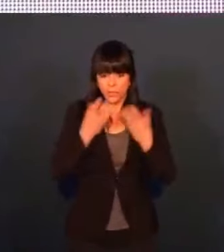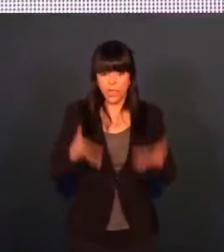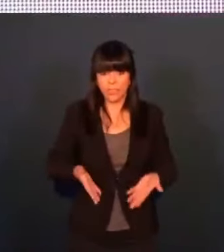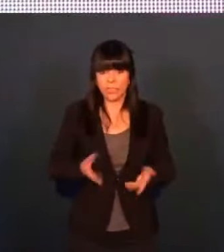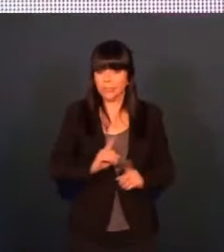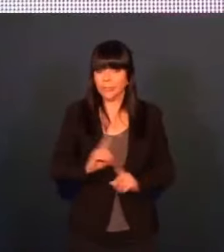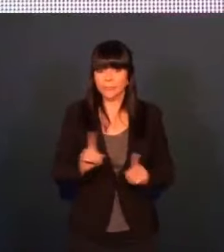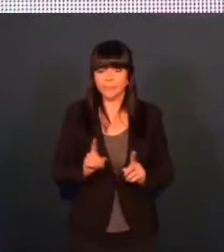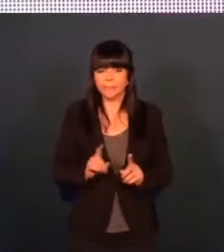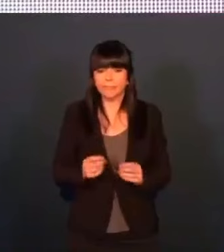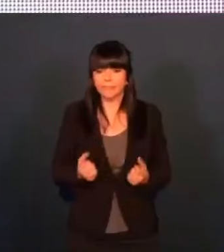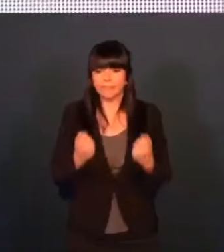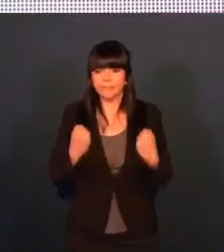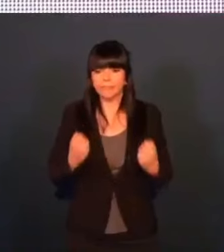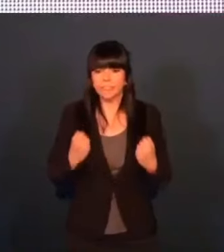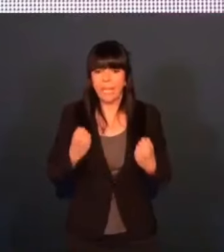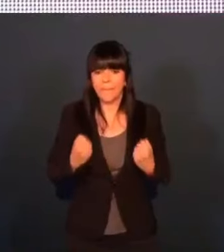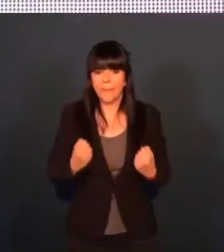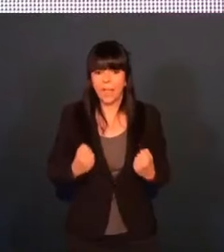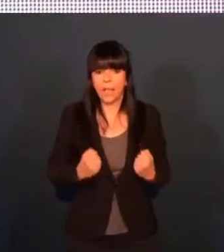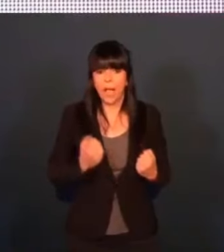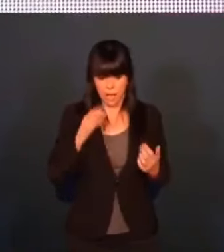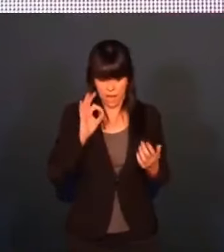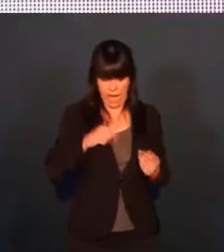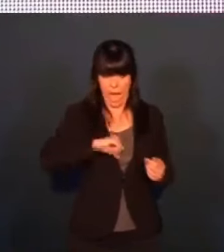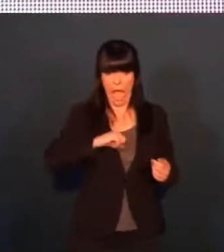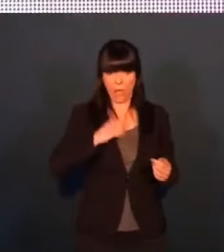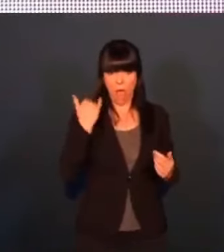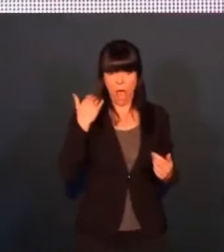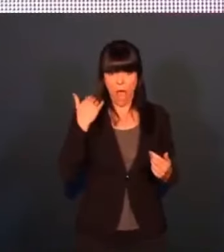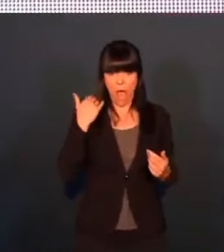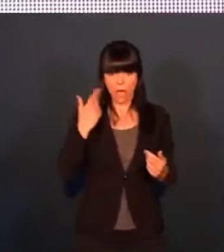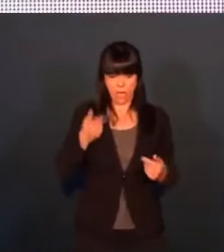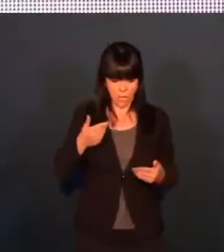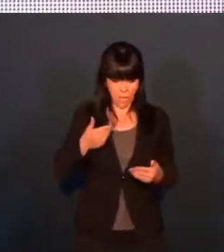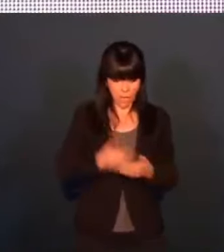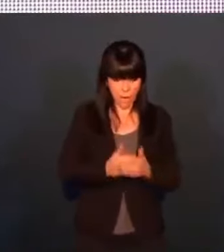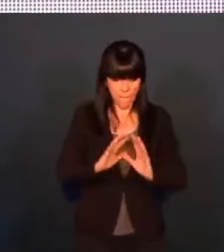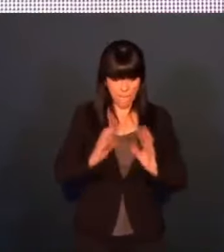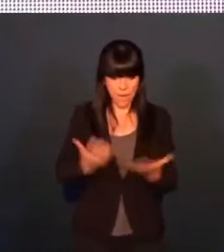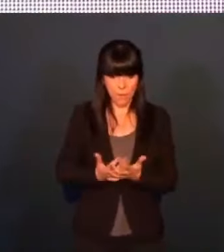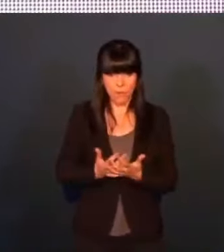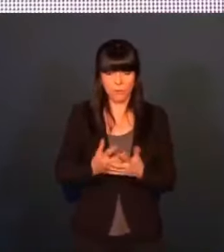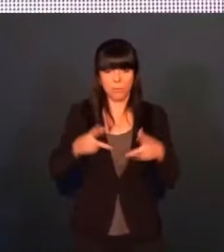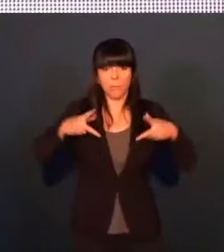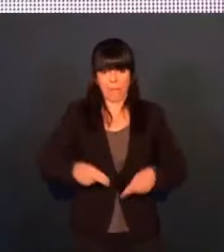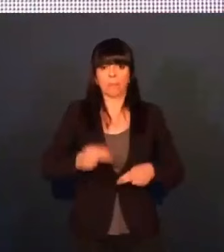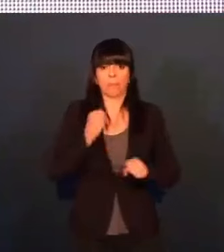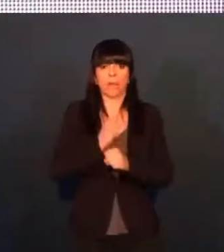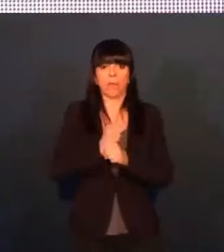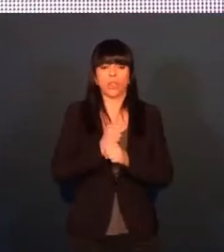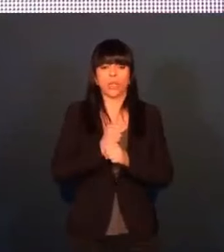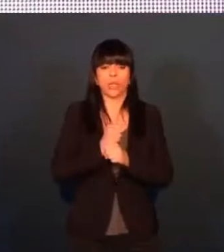стабилна. До месец януари, когато по същество парламентът престана да работи по